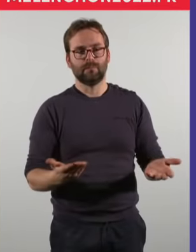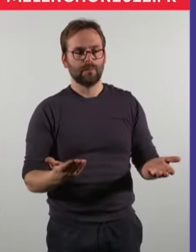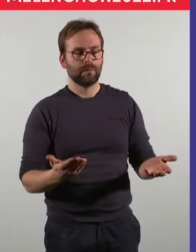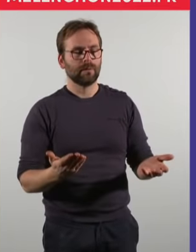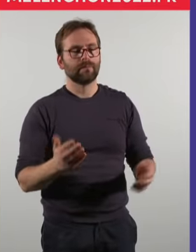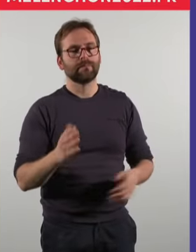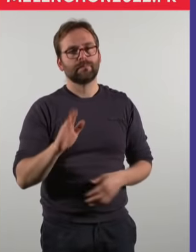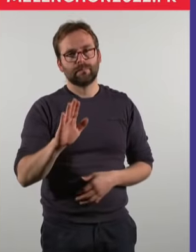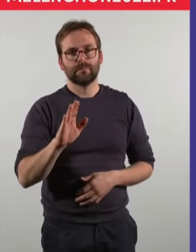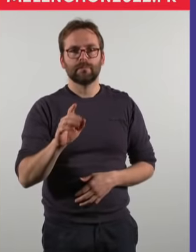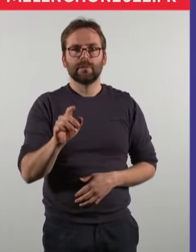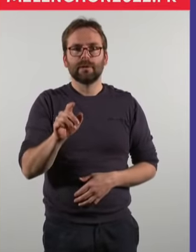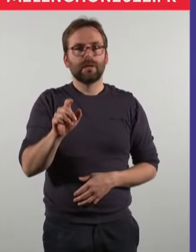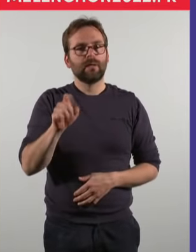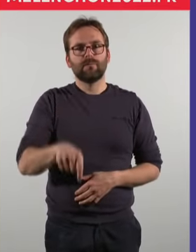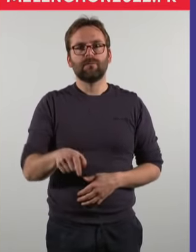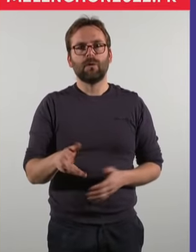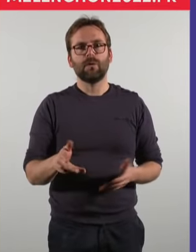Il faudrait